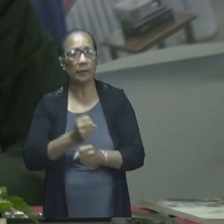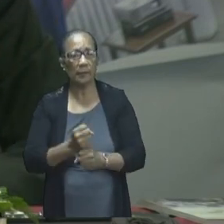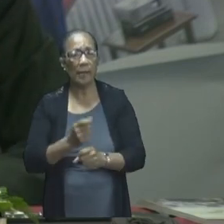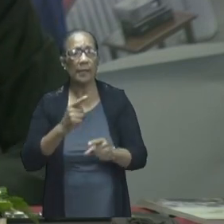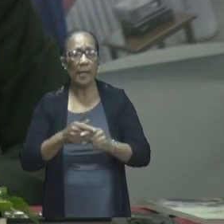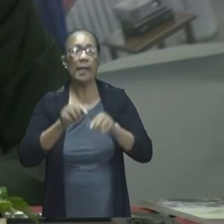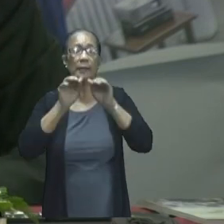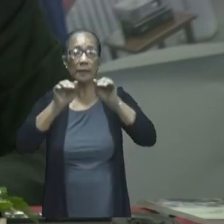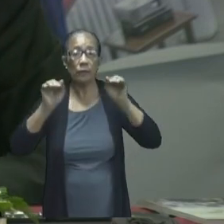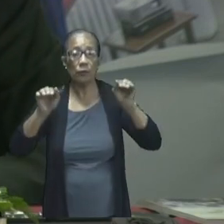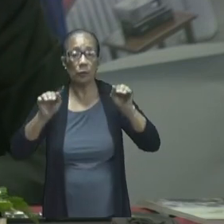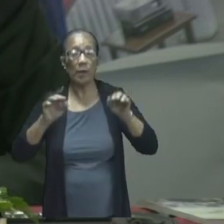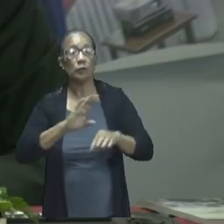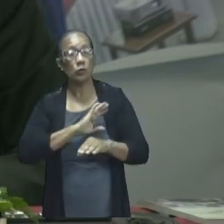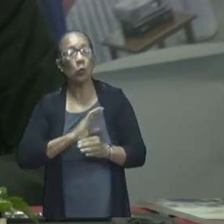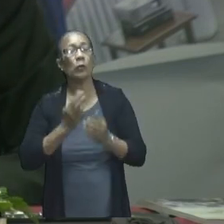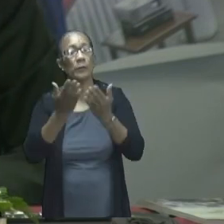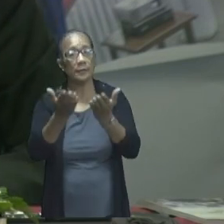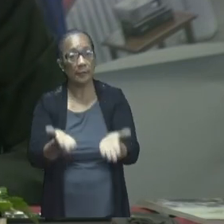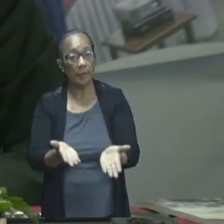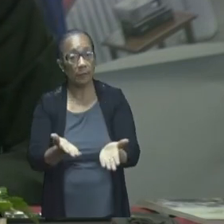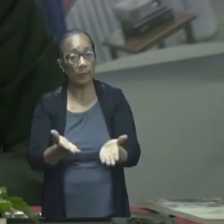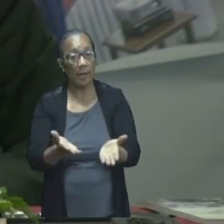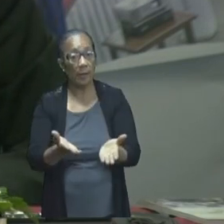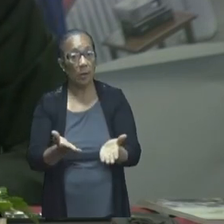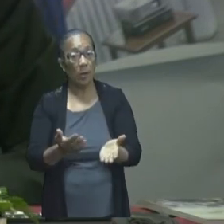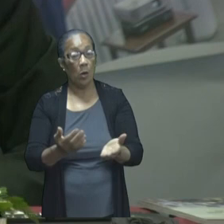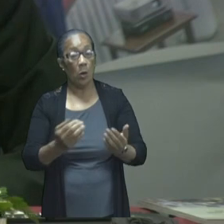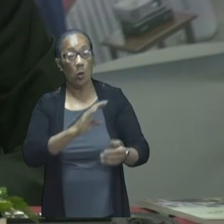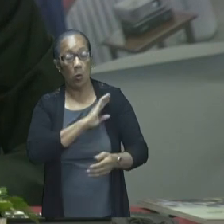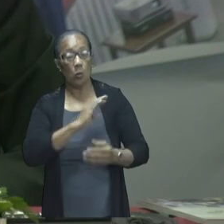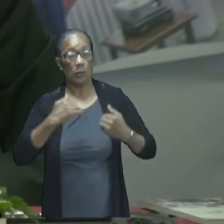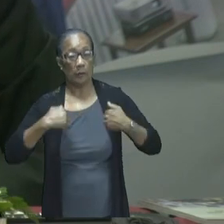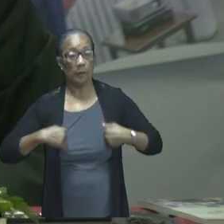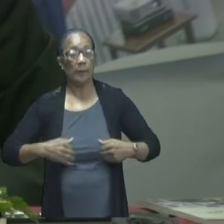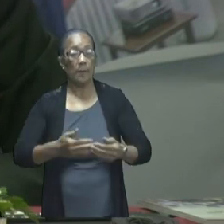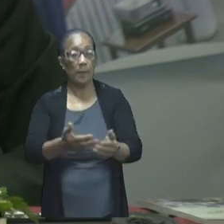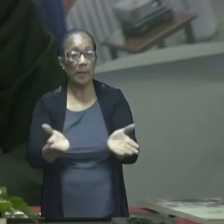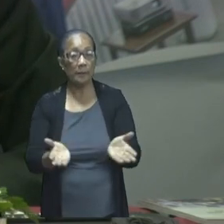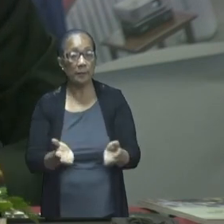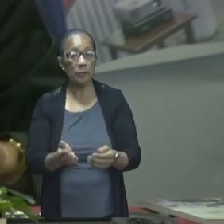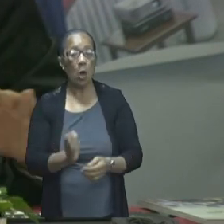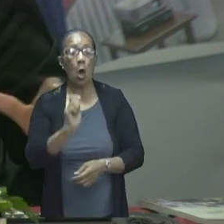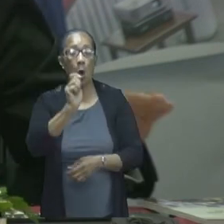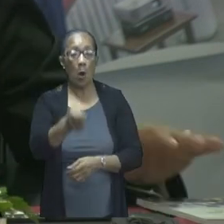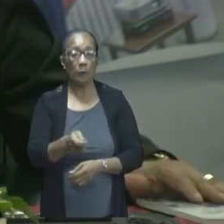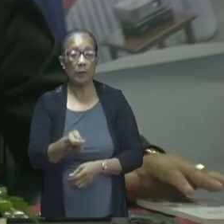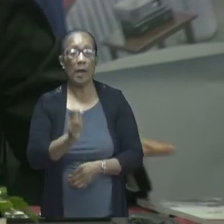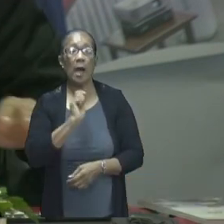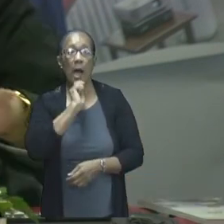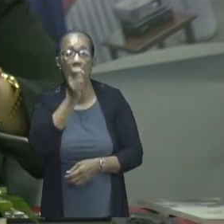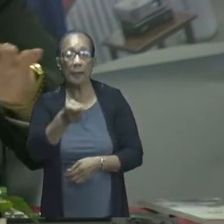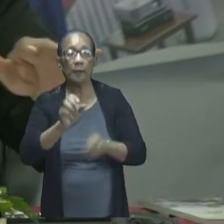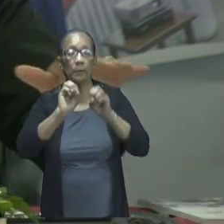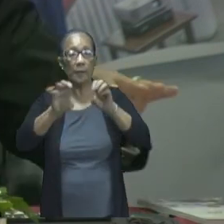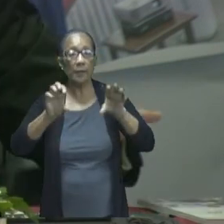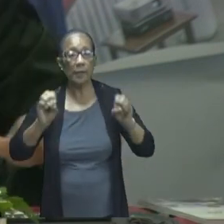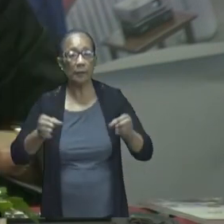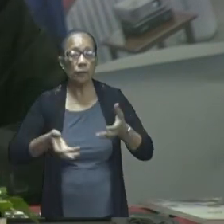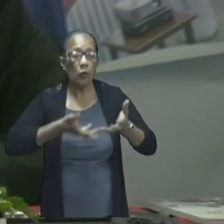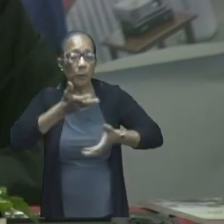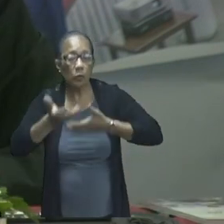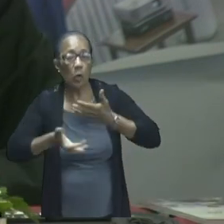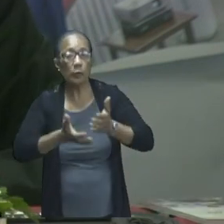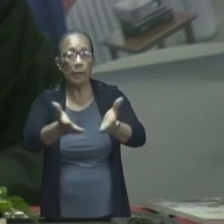beschikbaar helemaal bij de burger de opdracht gezellig even aan het media team om dit in simoni uit te leggen naar de